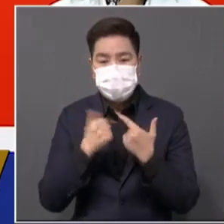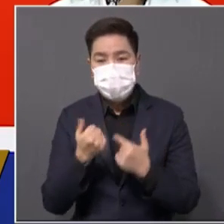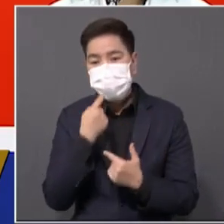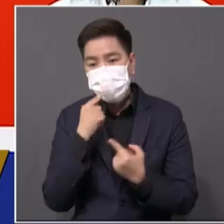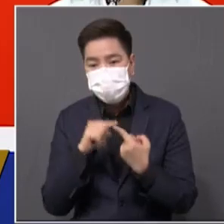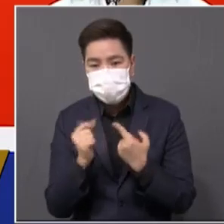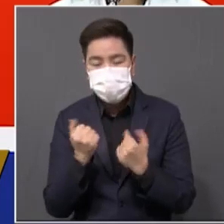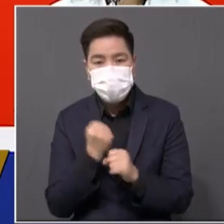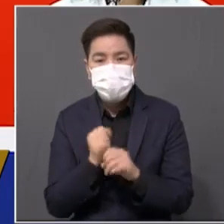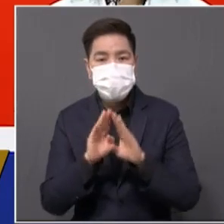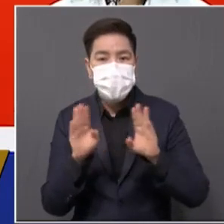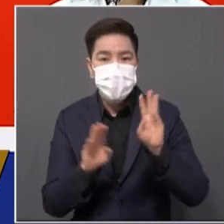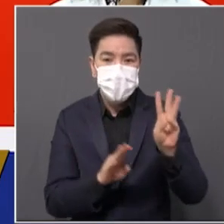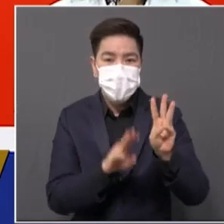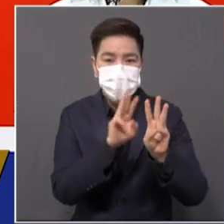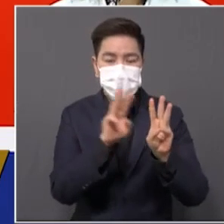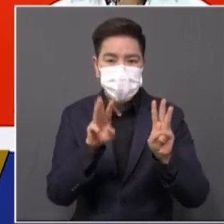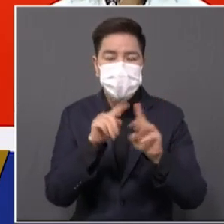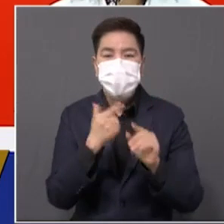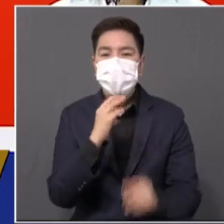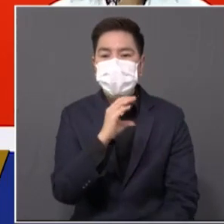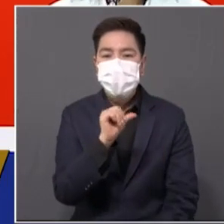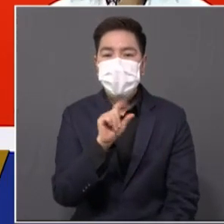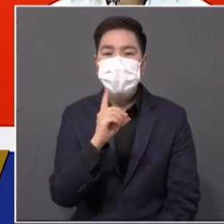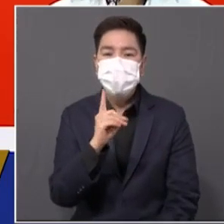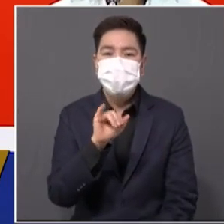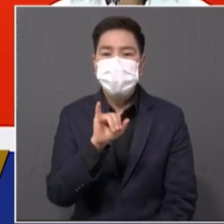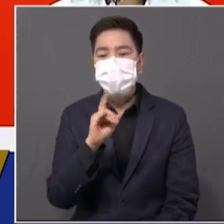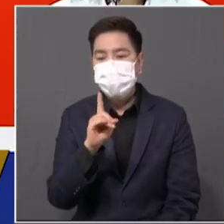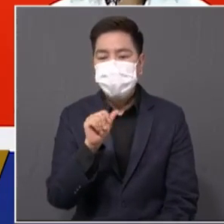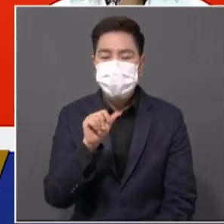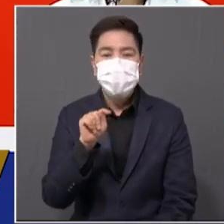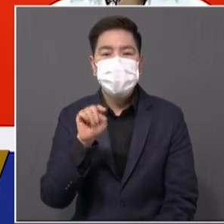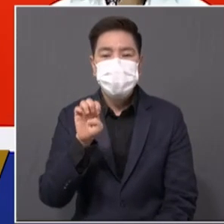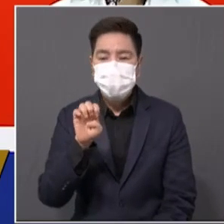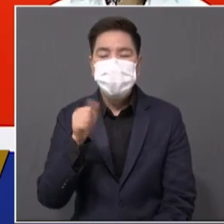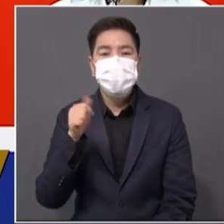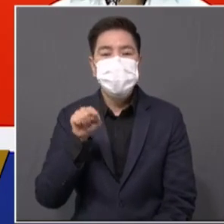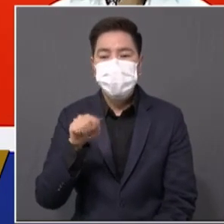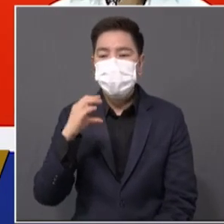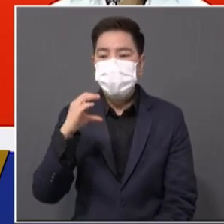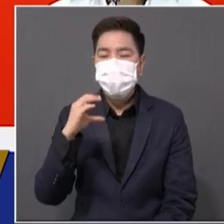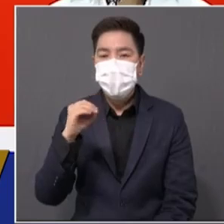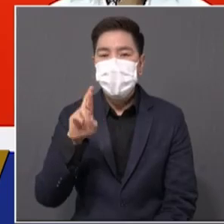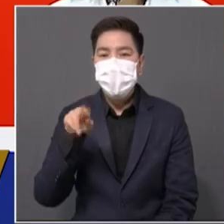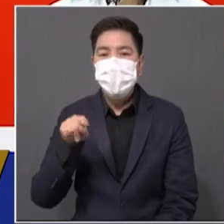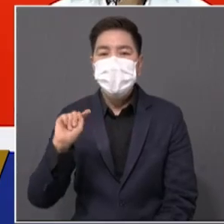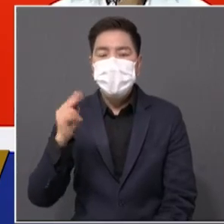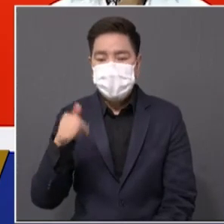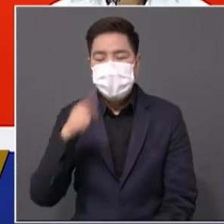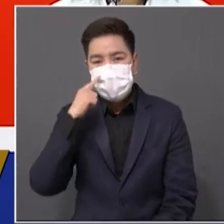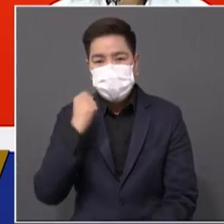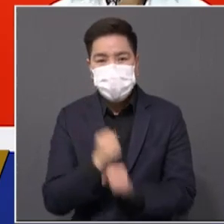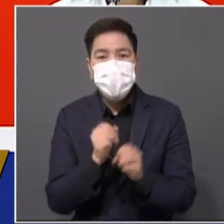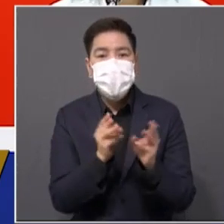ภูมิธรรมพูดถึงเรื่องการเปิดเว็บไซต์ candidate ptp thว่าเพื่อไทยจำเป็นต้องใช้เครื่องมือสื่อสาร